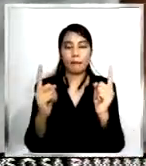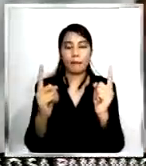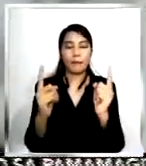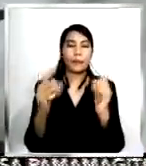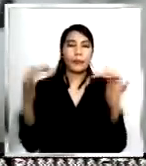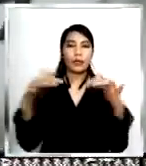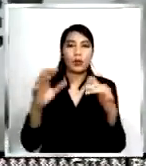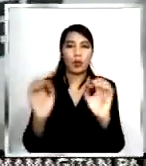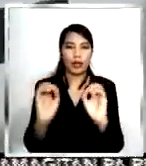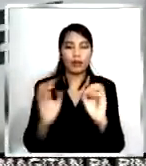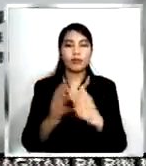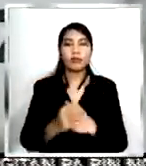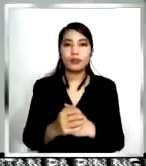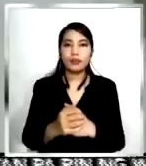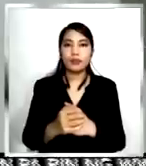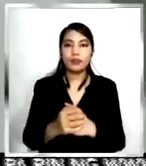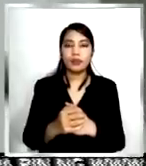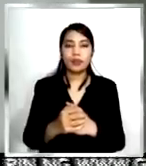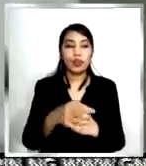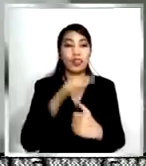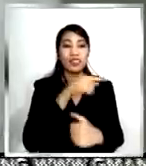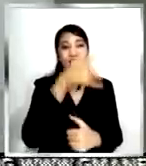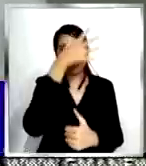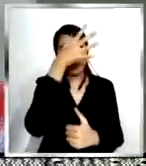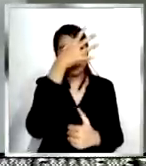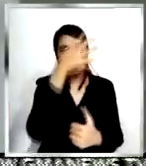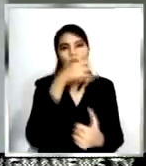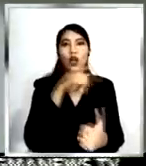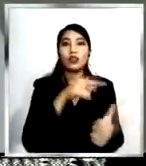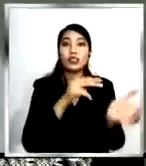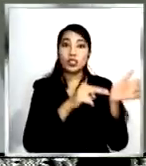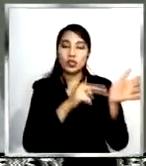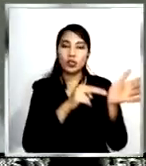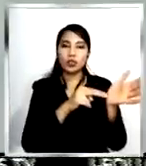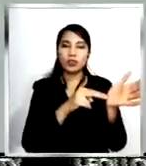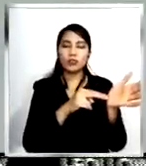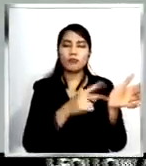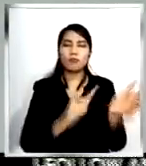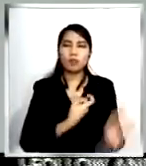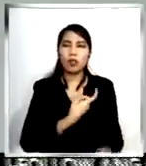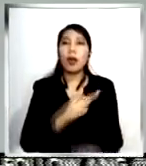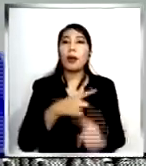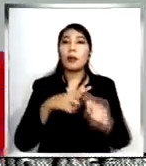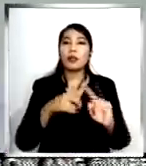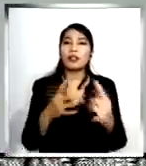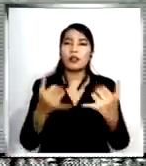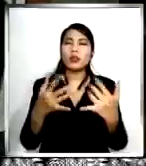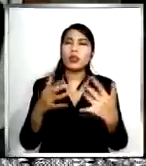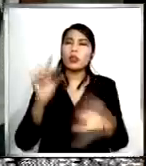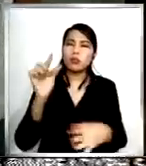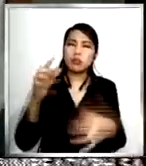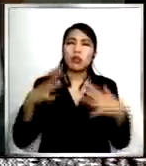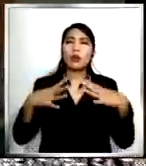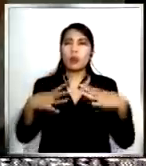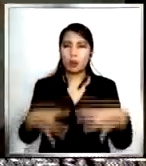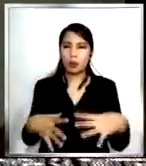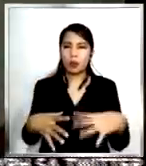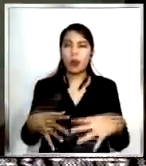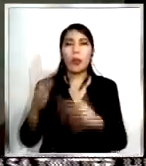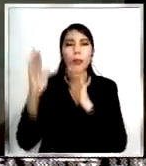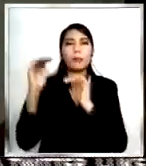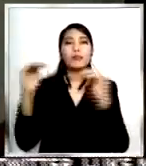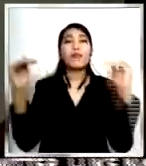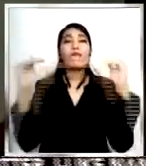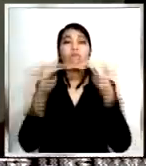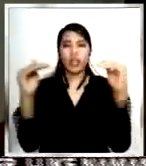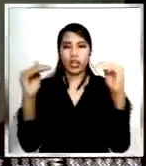na lang daw niyang pagkawala ng anak. Medyo nabunutan ho ng kaprasong tinit. Sana patas po laban. Hindi na siya sumagot